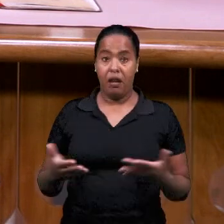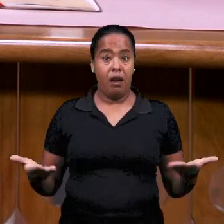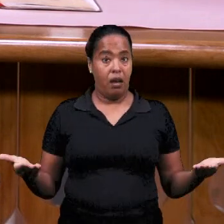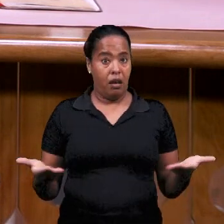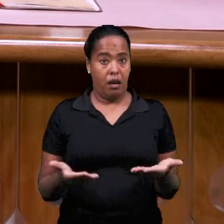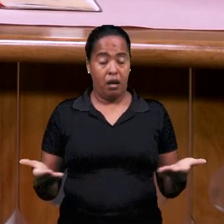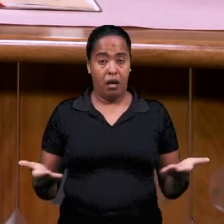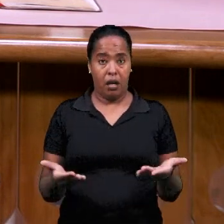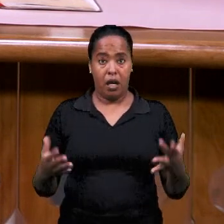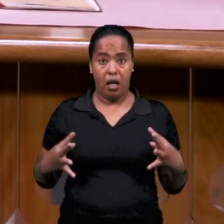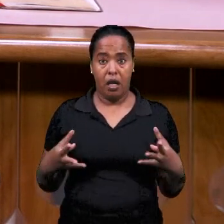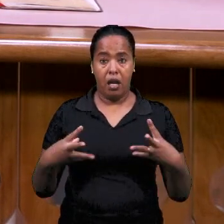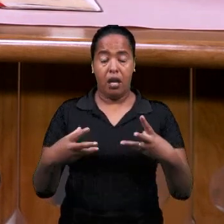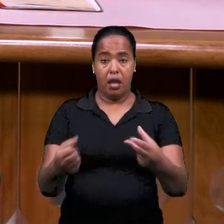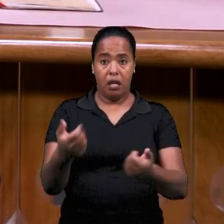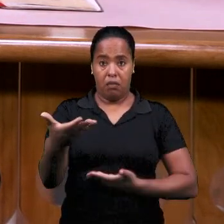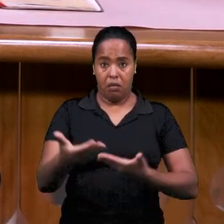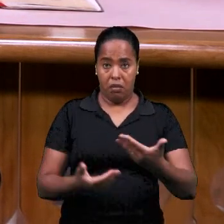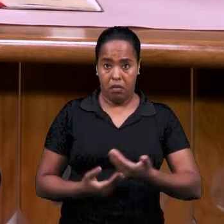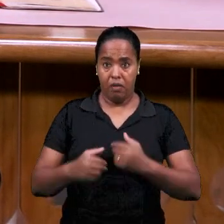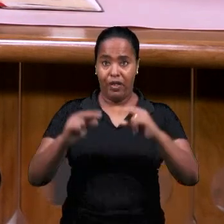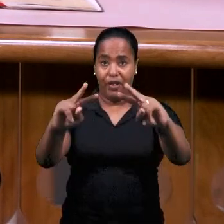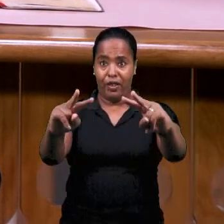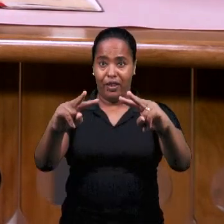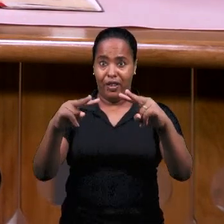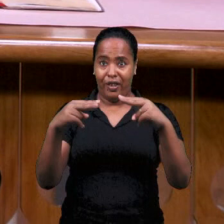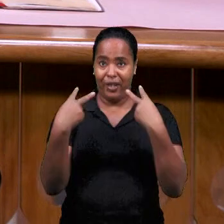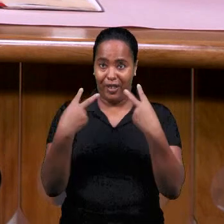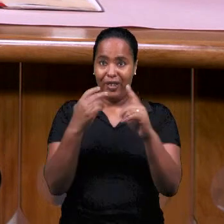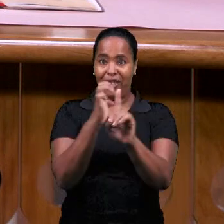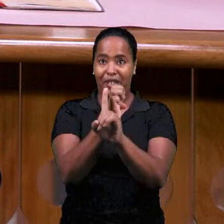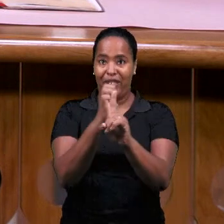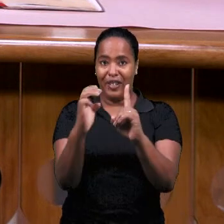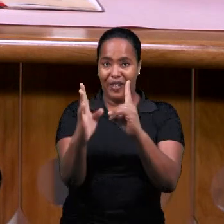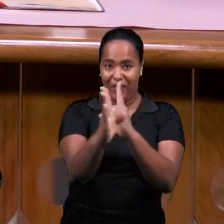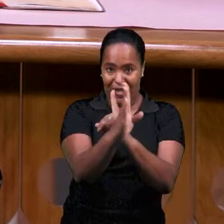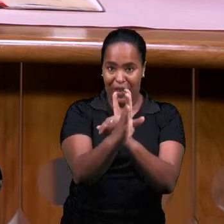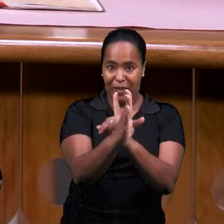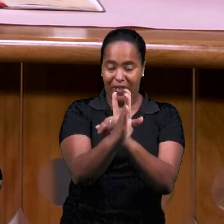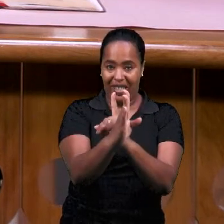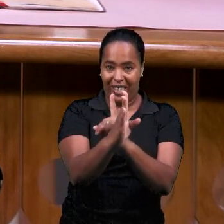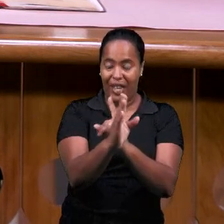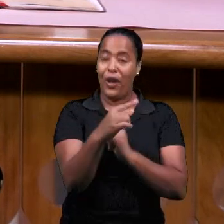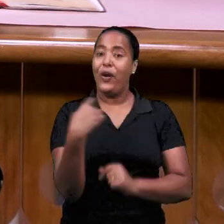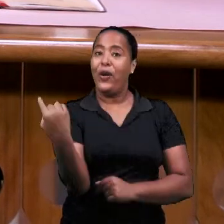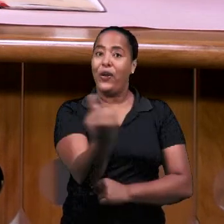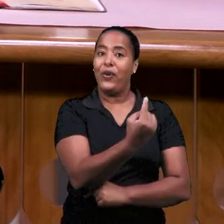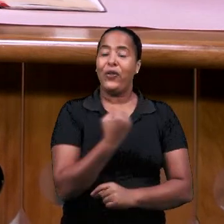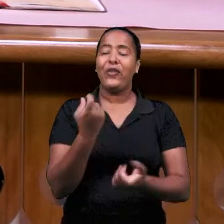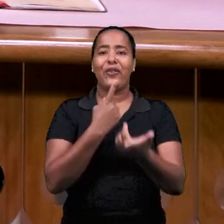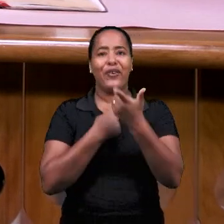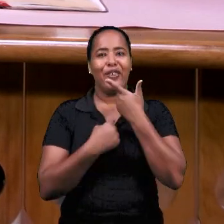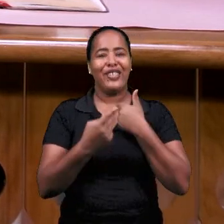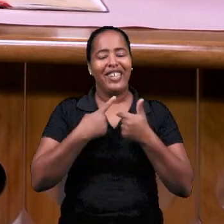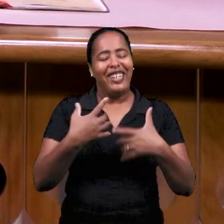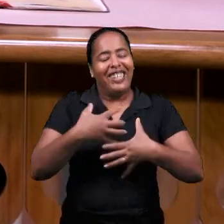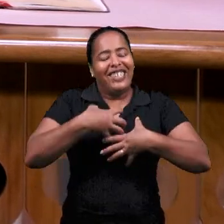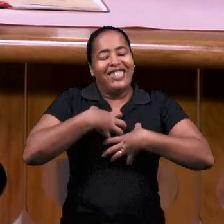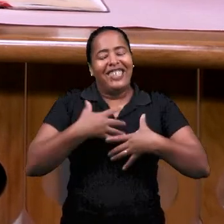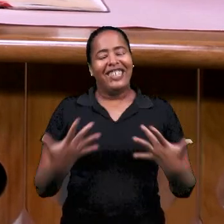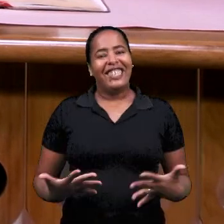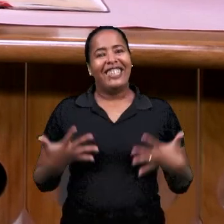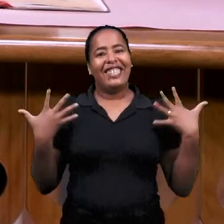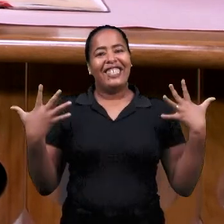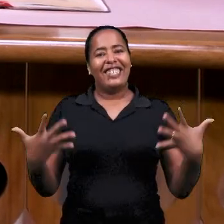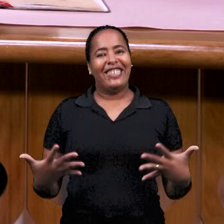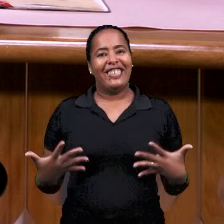Maintenant, à tous nos frères qui sont connectés avec nous de cette école biblique dominicale, c'est notre désir, avec